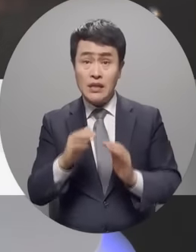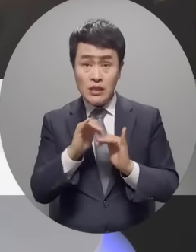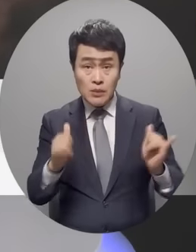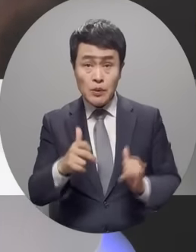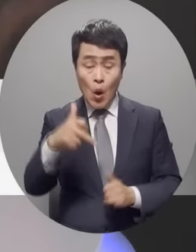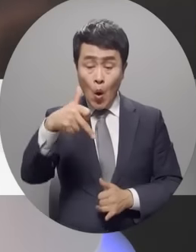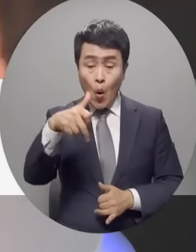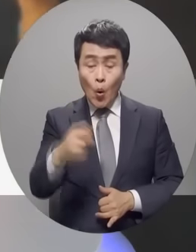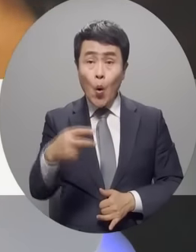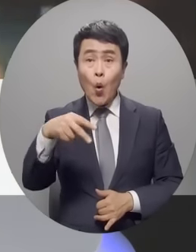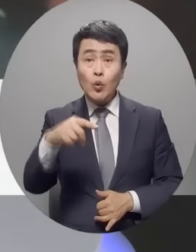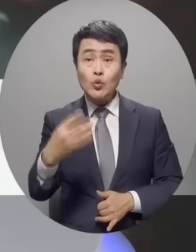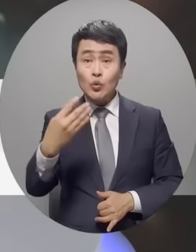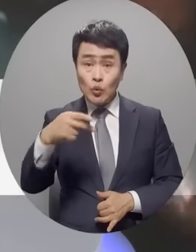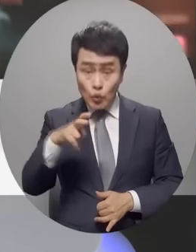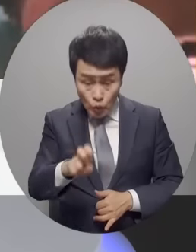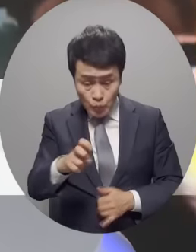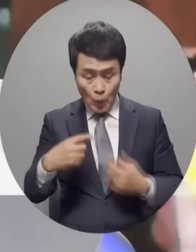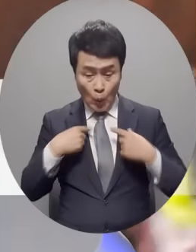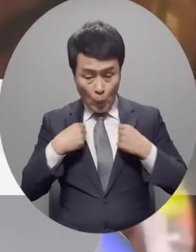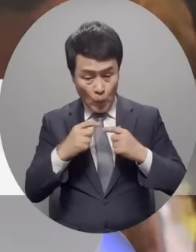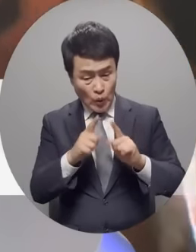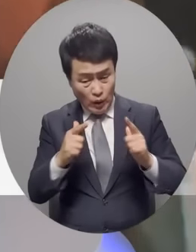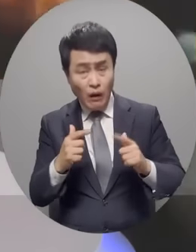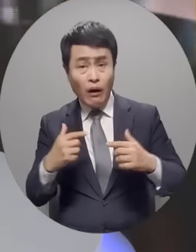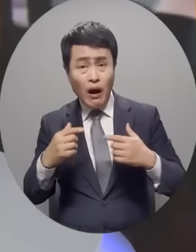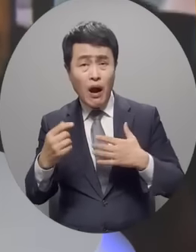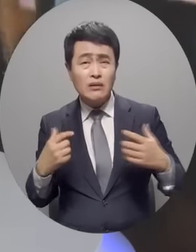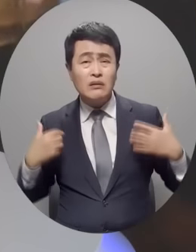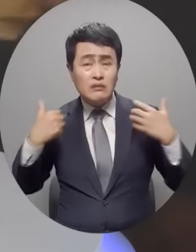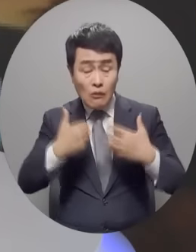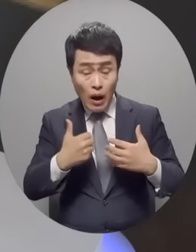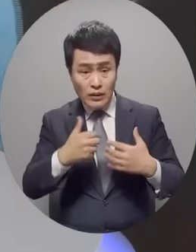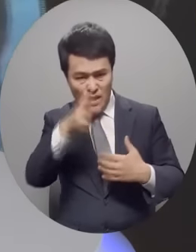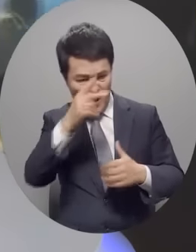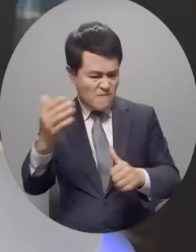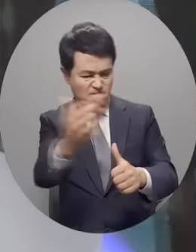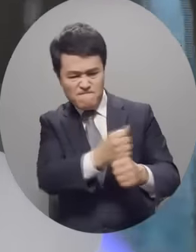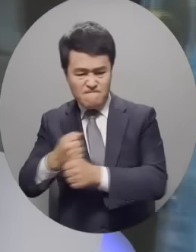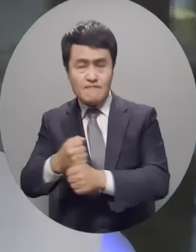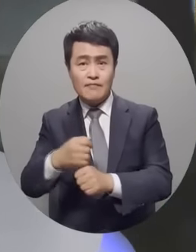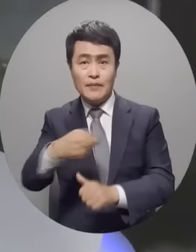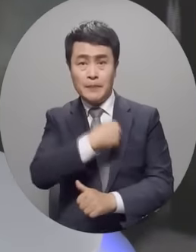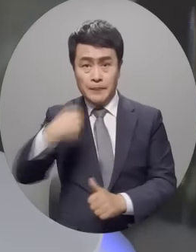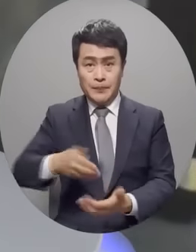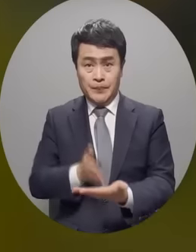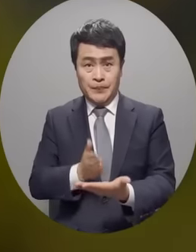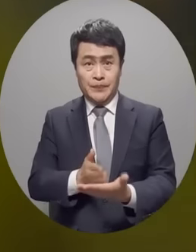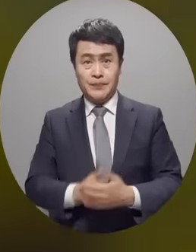경찰에 연행되는 사례가 잇따랐습니다. 베이징에서 이유경 특파원이 보도합니다.